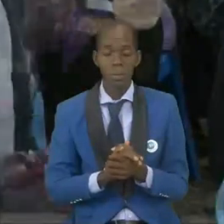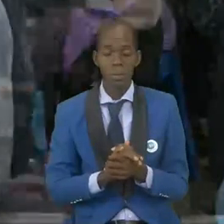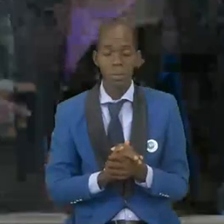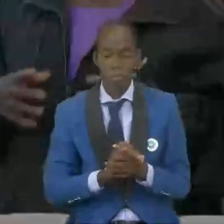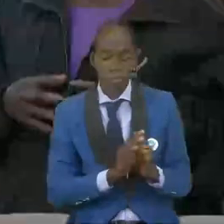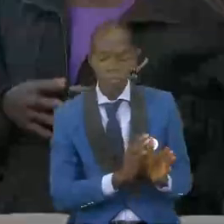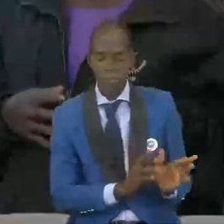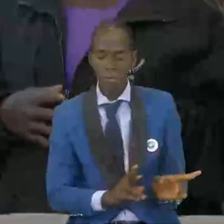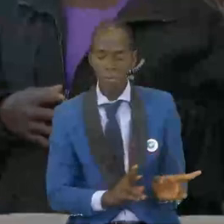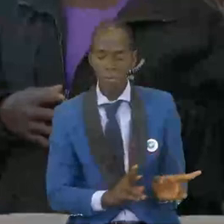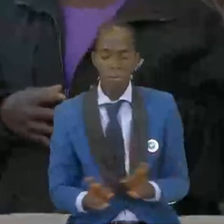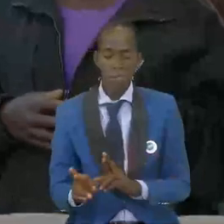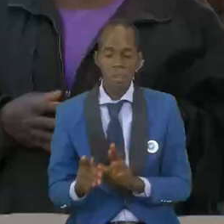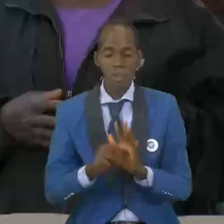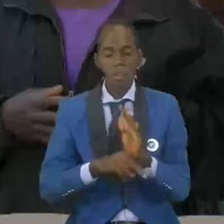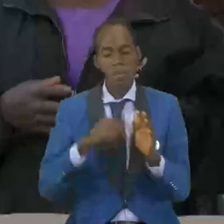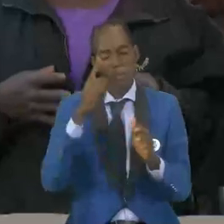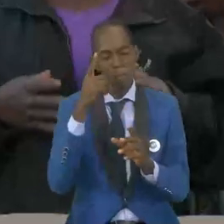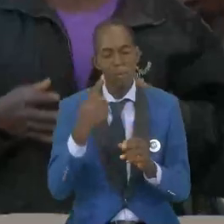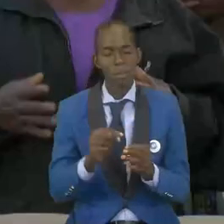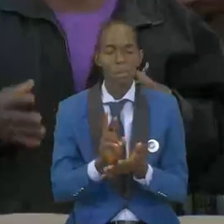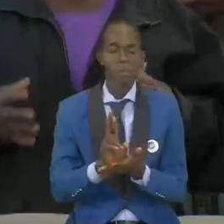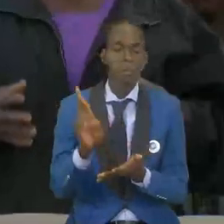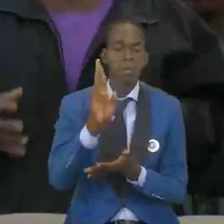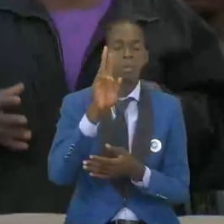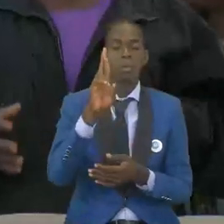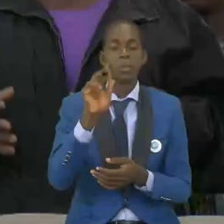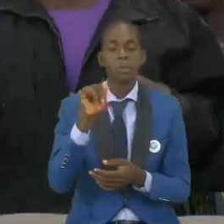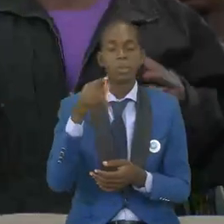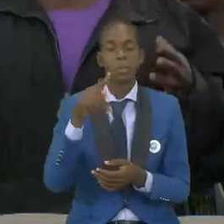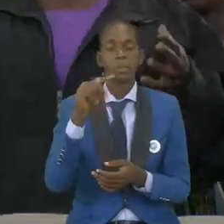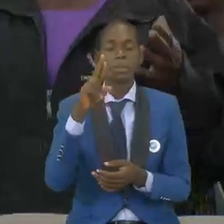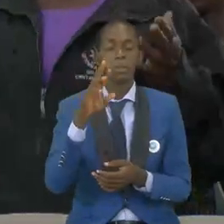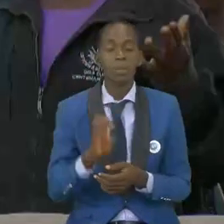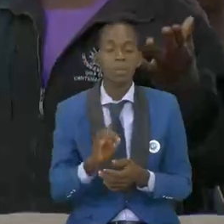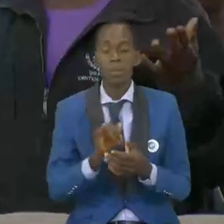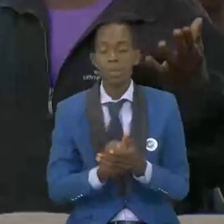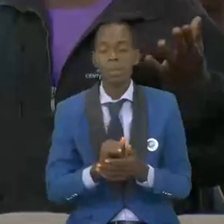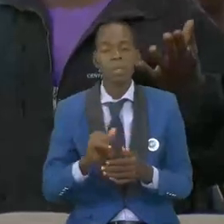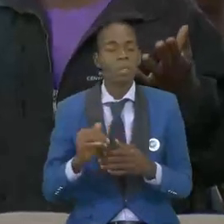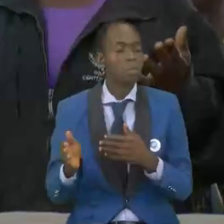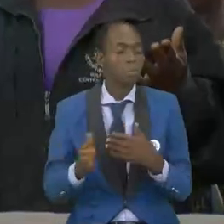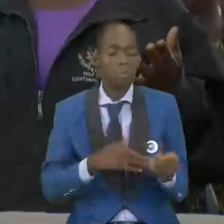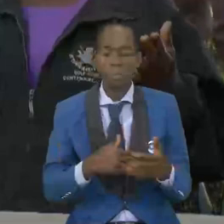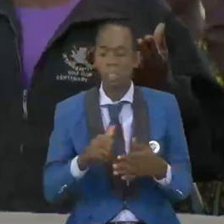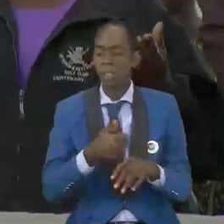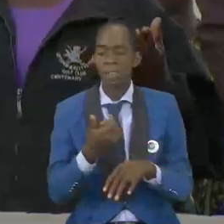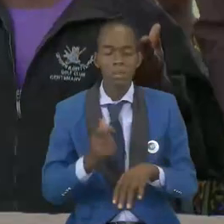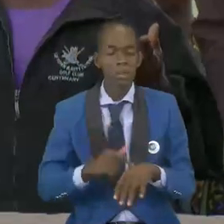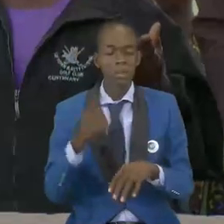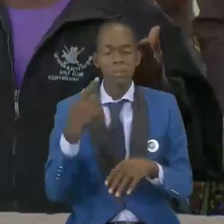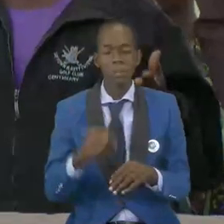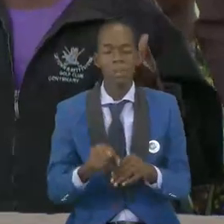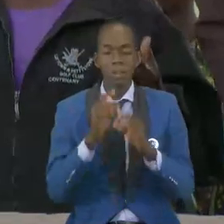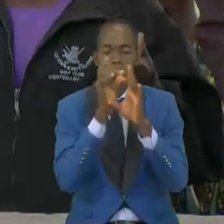La préparation pour l'enlèvement. Pour que, lorsque la trompette sonnera,